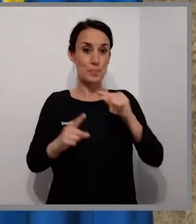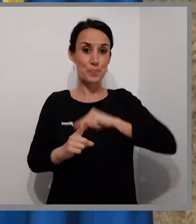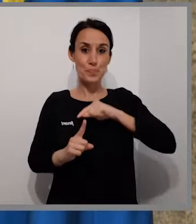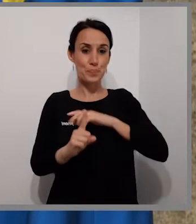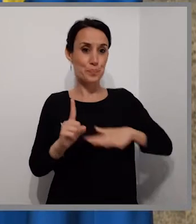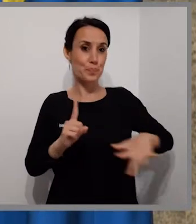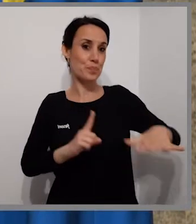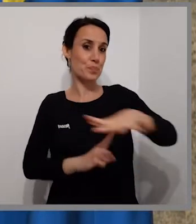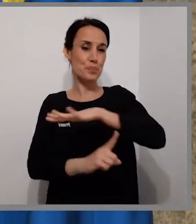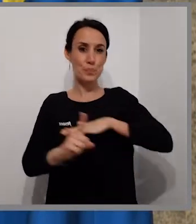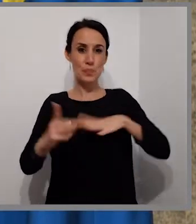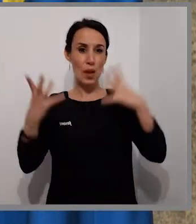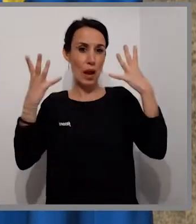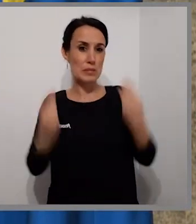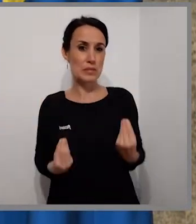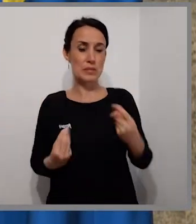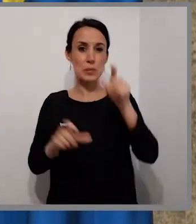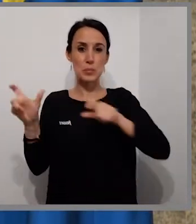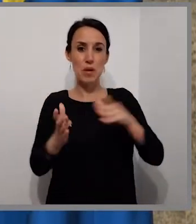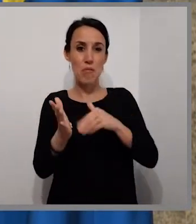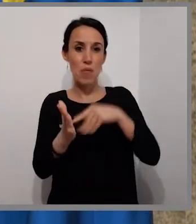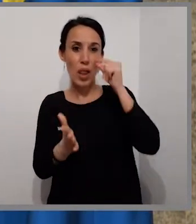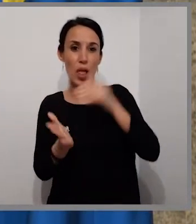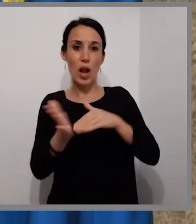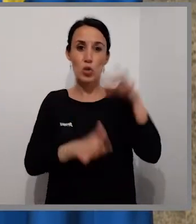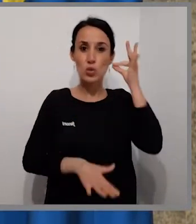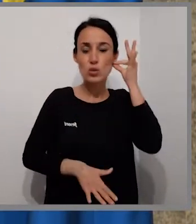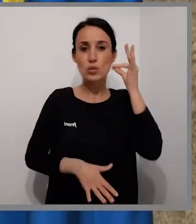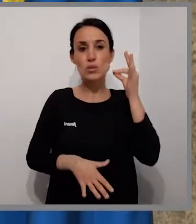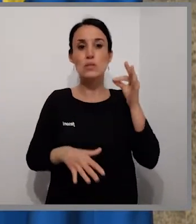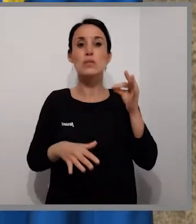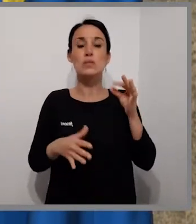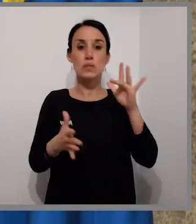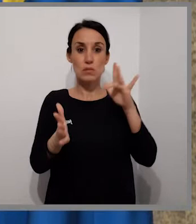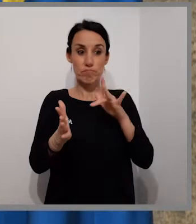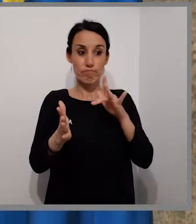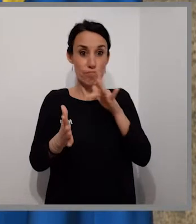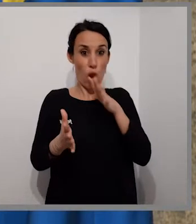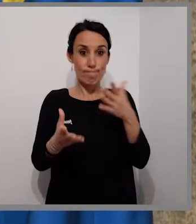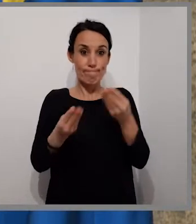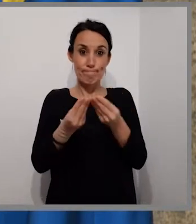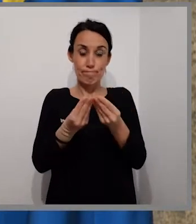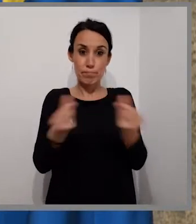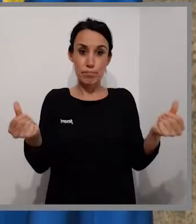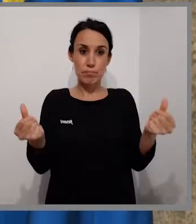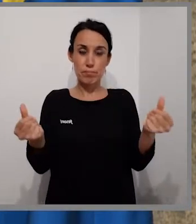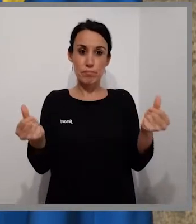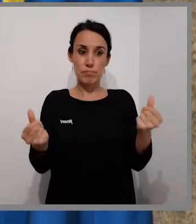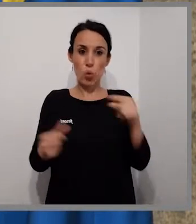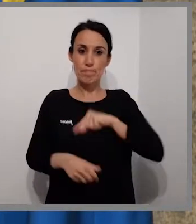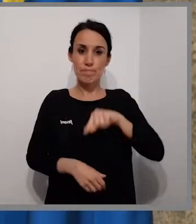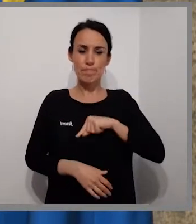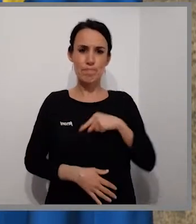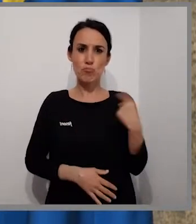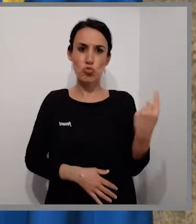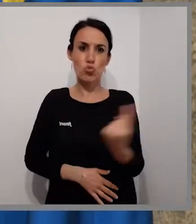voltant nostre, la mort de tants de valencians i valencianes que en aquests moments ens deixen en un